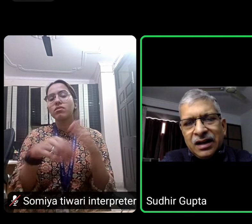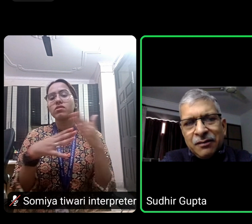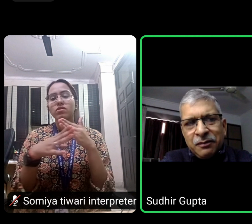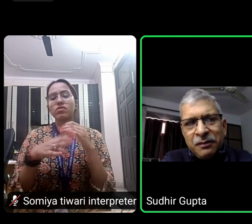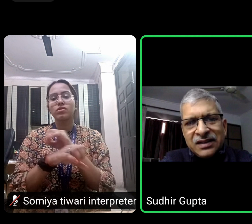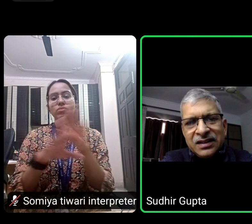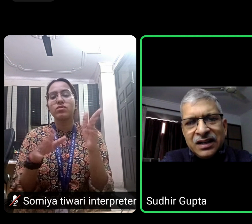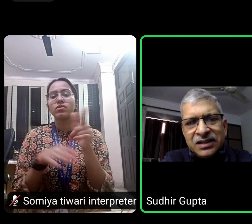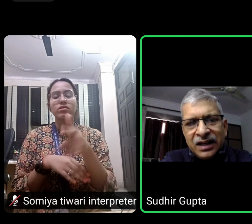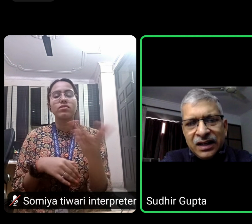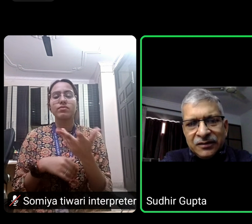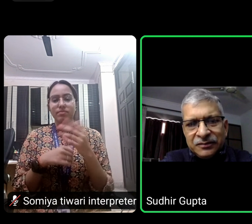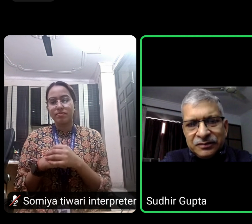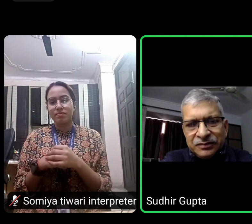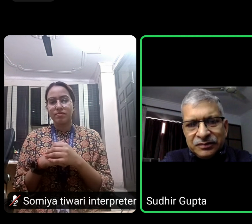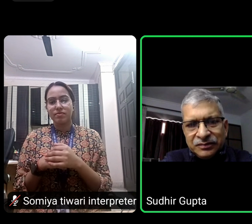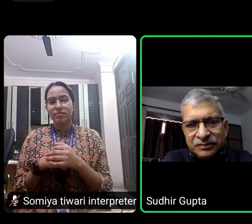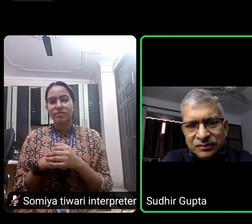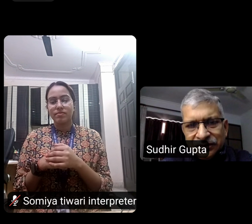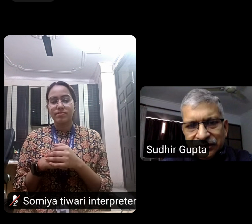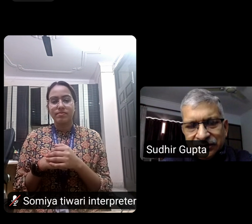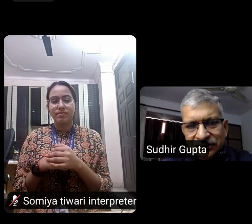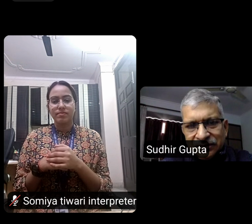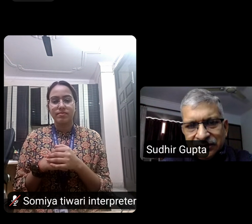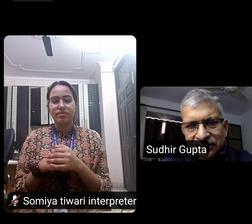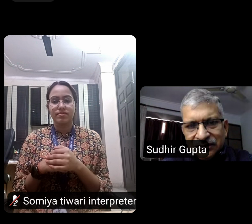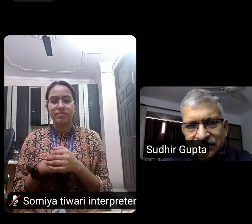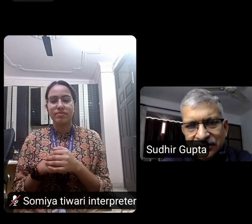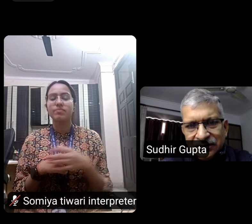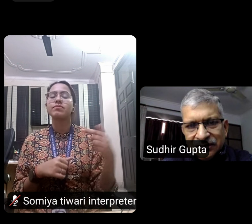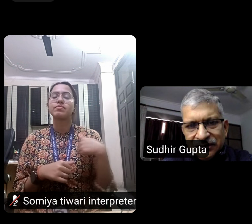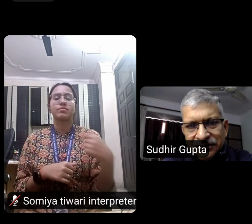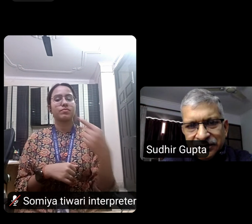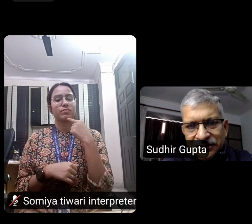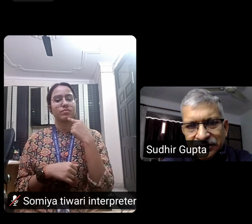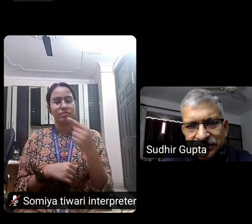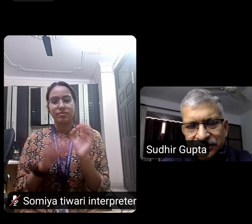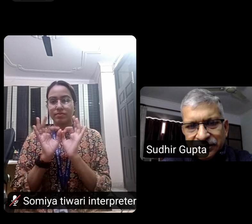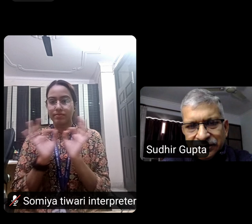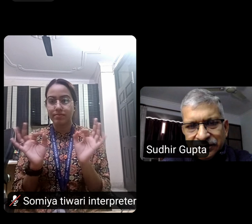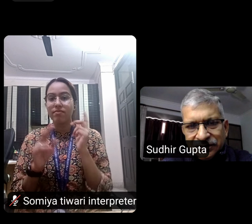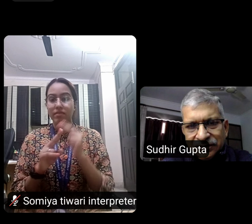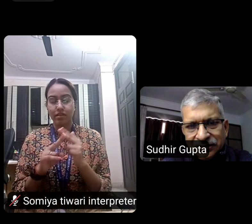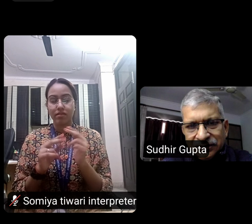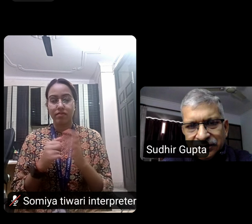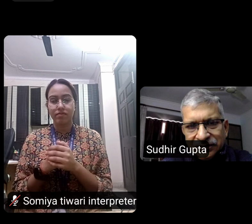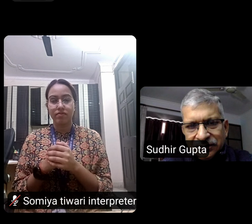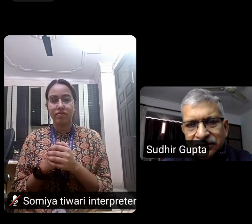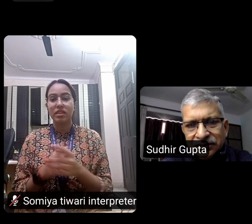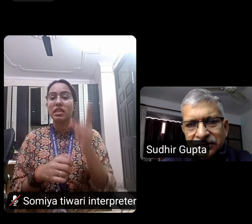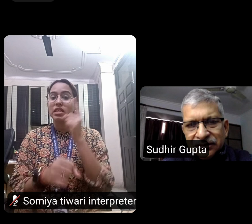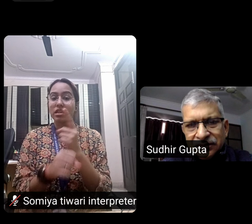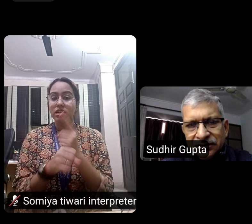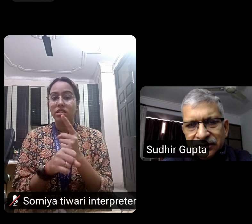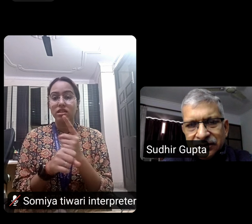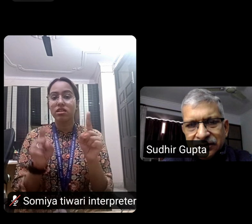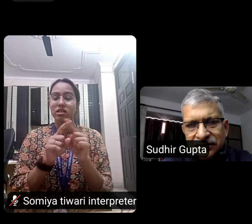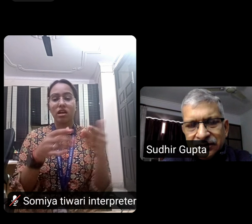क्या आप मैसेज देना चाहेंगे? सर मैं यही कहूंगी कि टीचर सिर्फ हमें गाइड करते